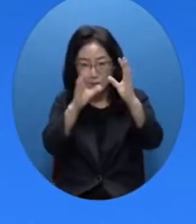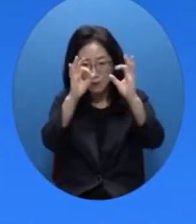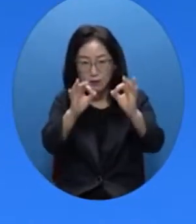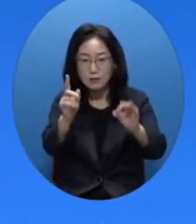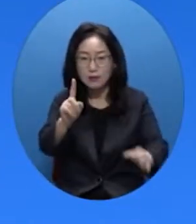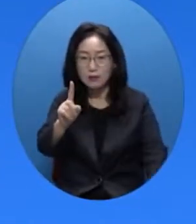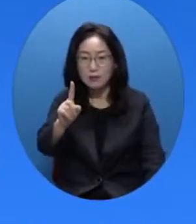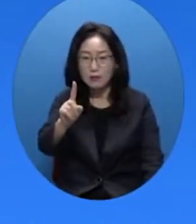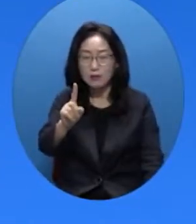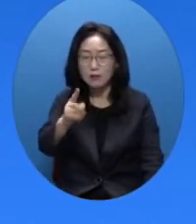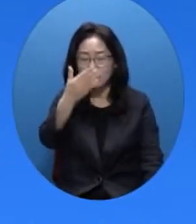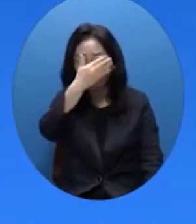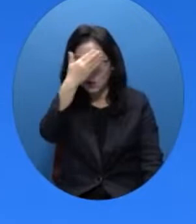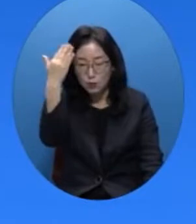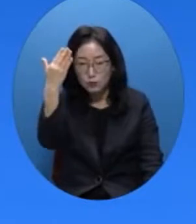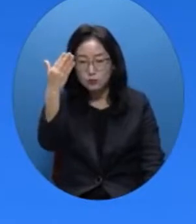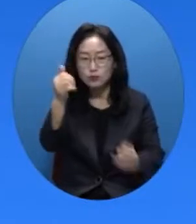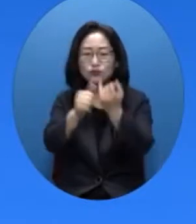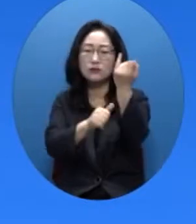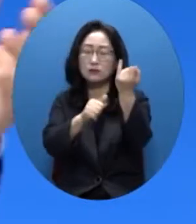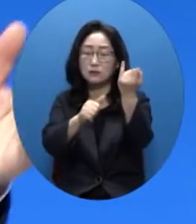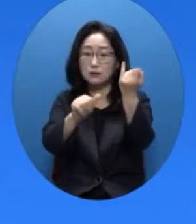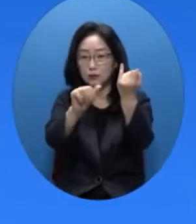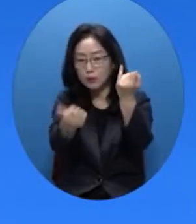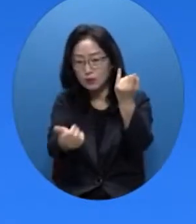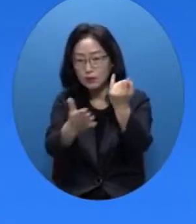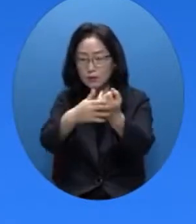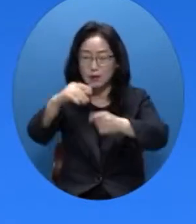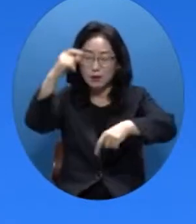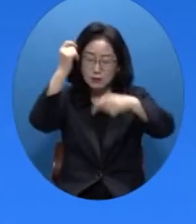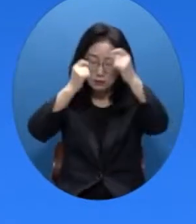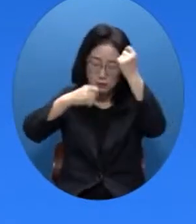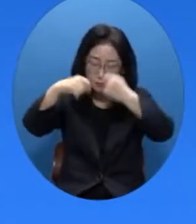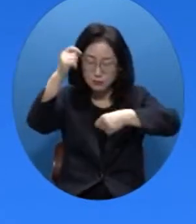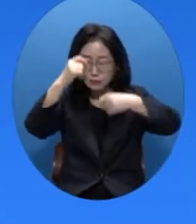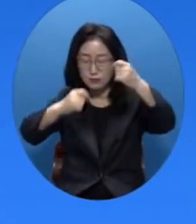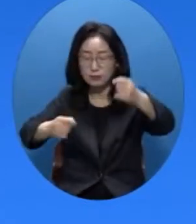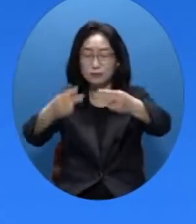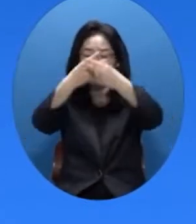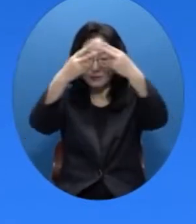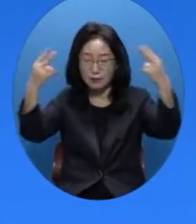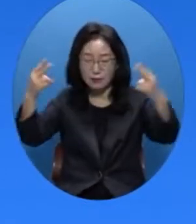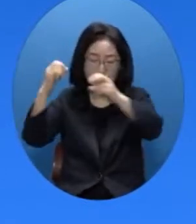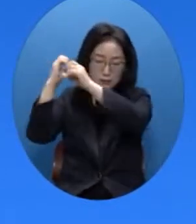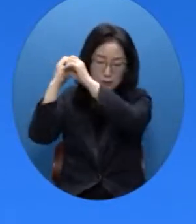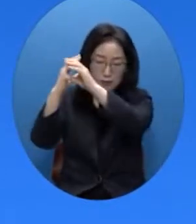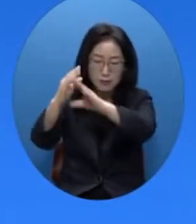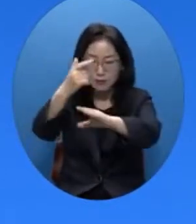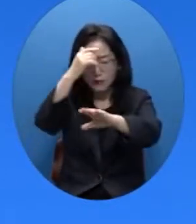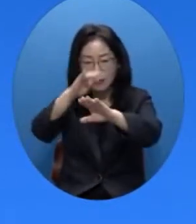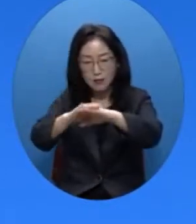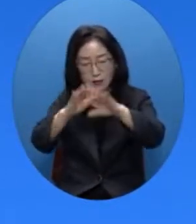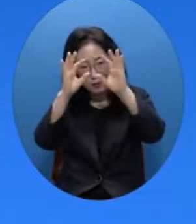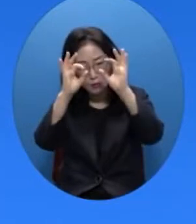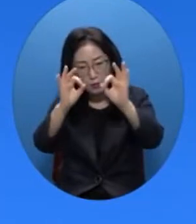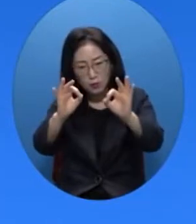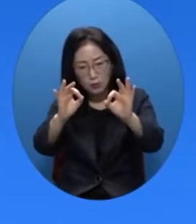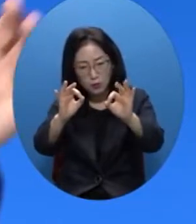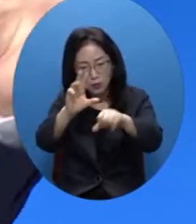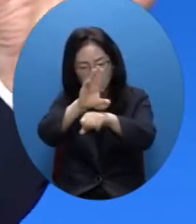부인이 남편을 잃고 울면서 온가족이 장래에 그려진 모습이 5 다 되어서